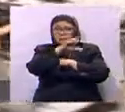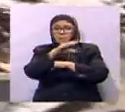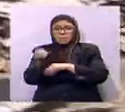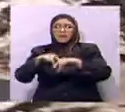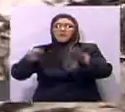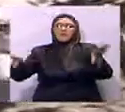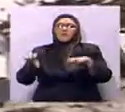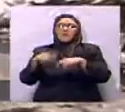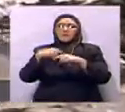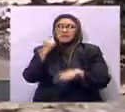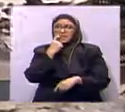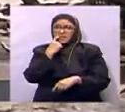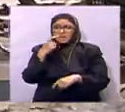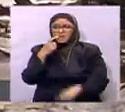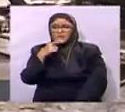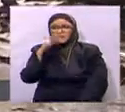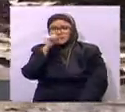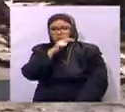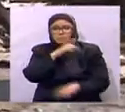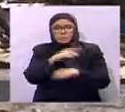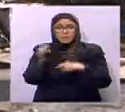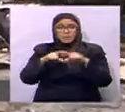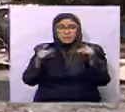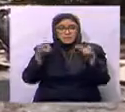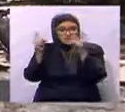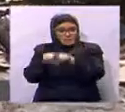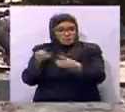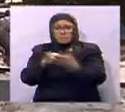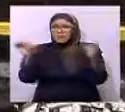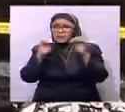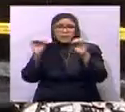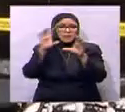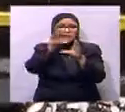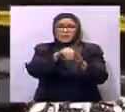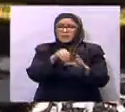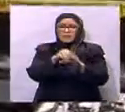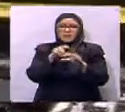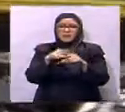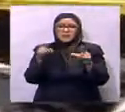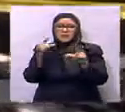4.09 minit pagi tadi bagaimanapun tidak melibatkan kecederaan dan kemalangan jiwa.